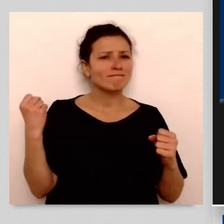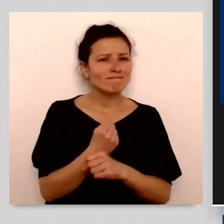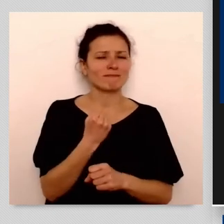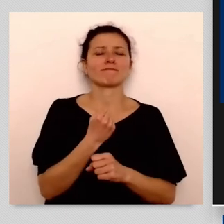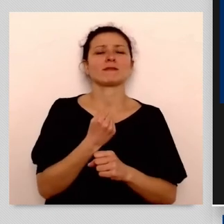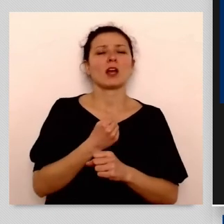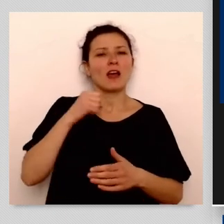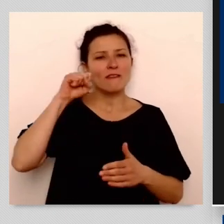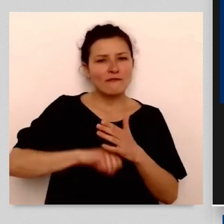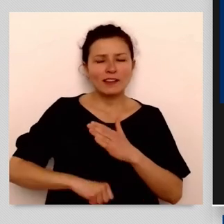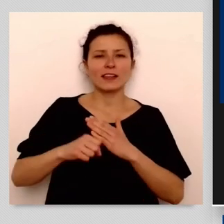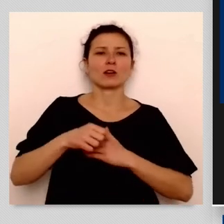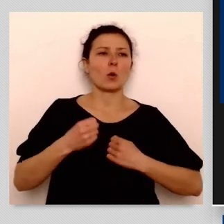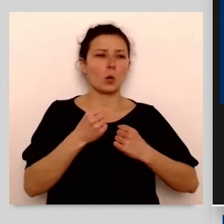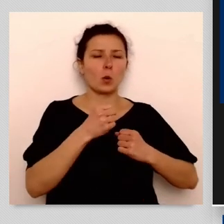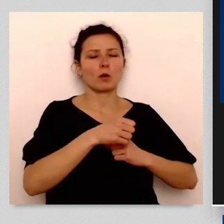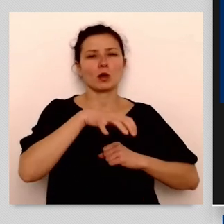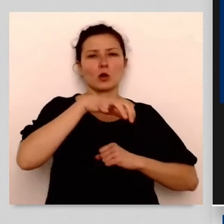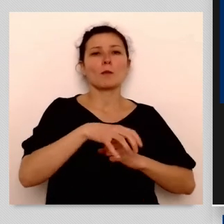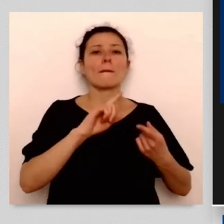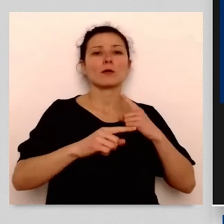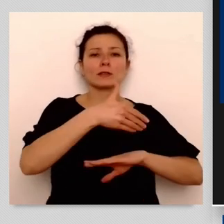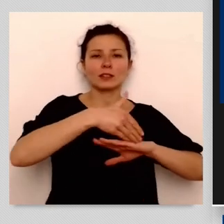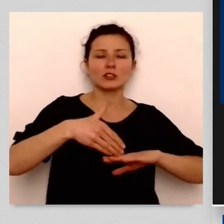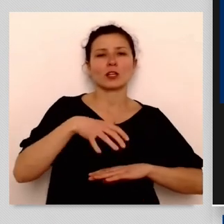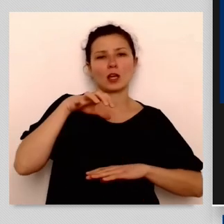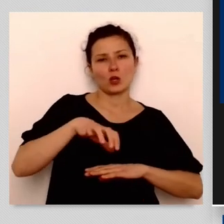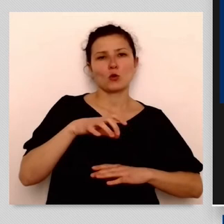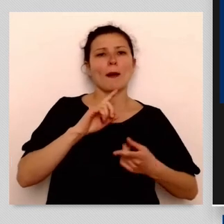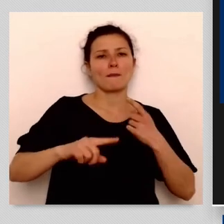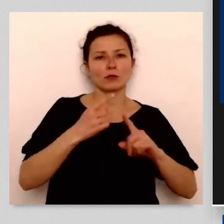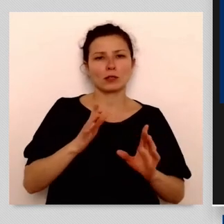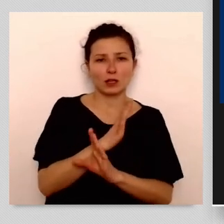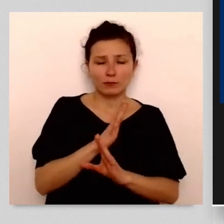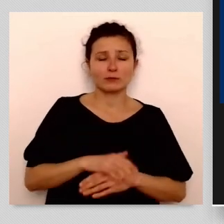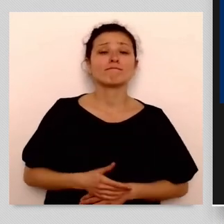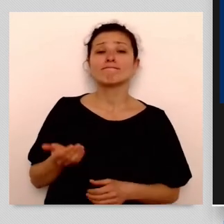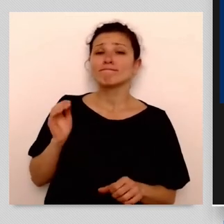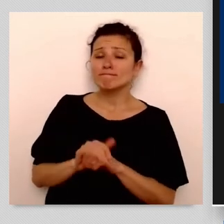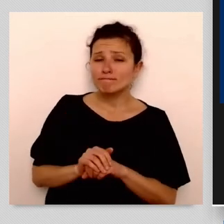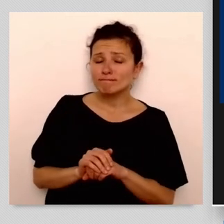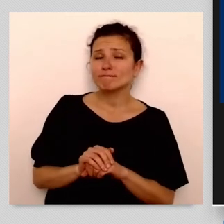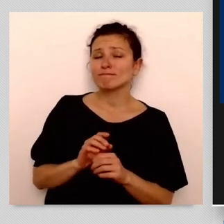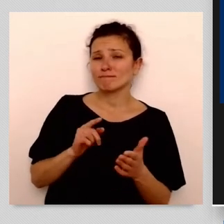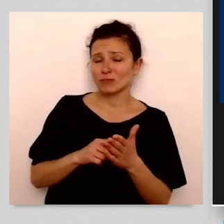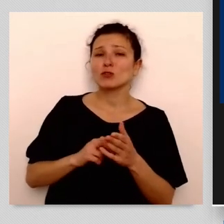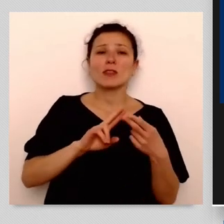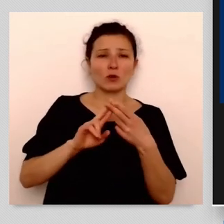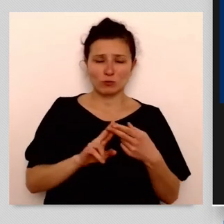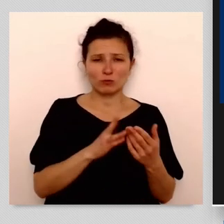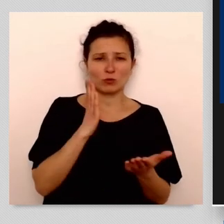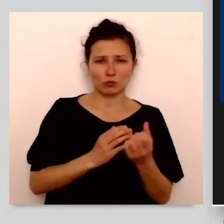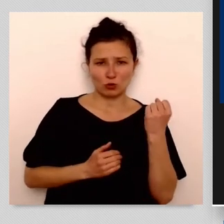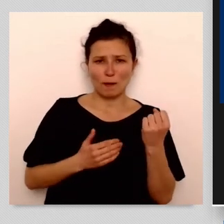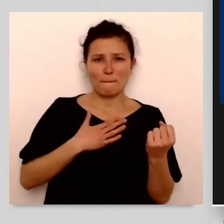w polityce zagranicznej, w zakresie polityki klimatycznej. Zgadzając się co do tego, myślę, że ten konsensus tutaj mamy, że chcemy